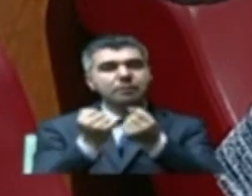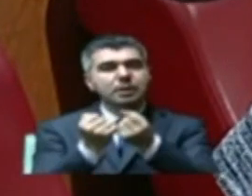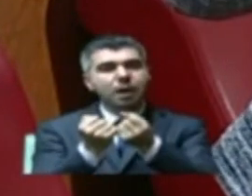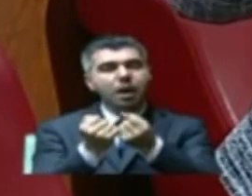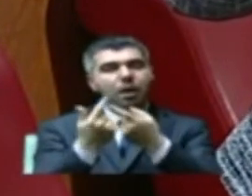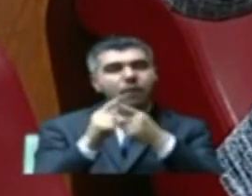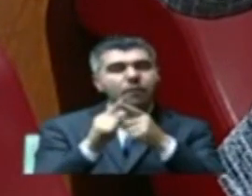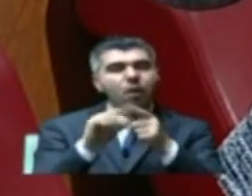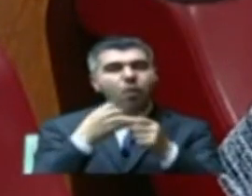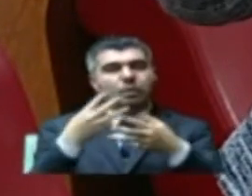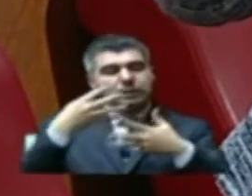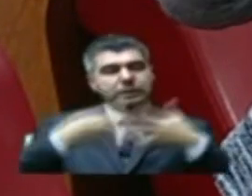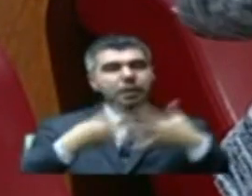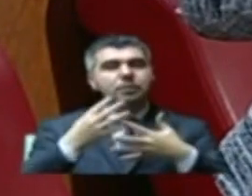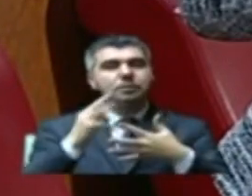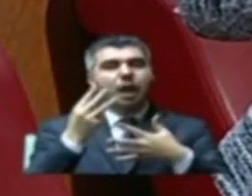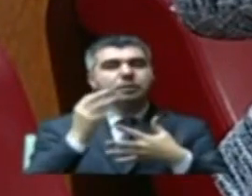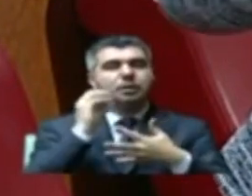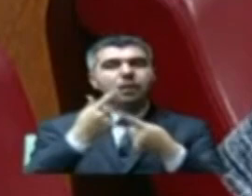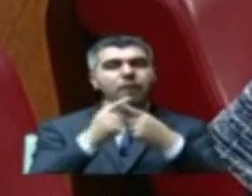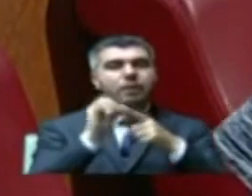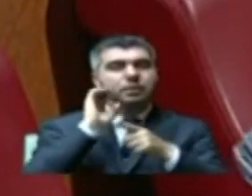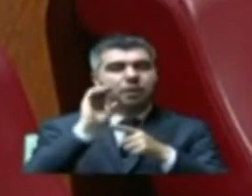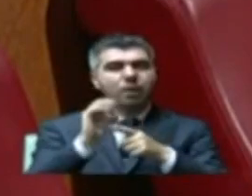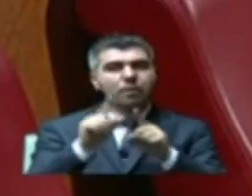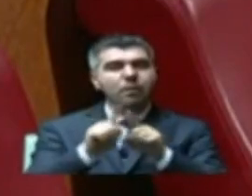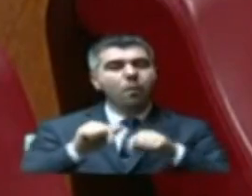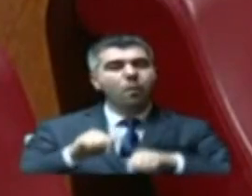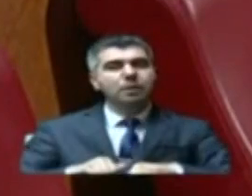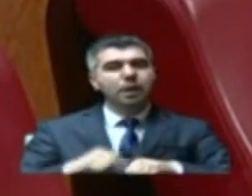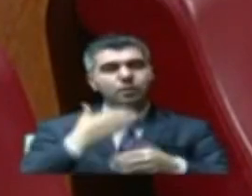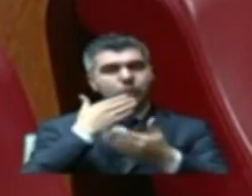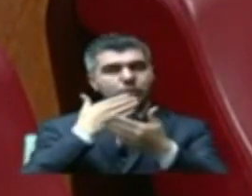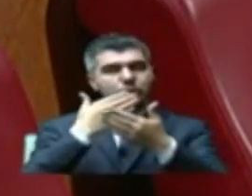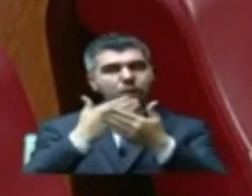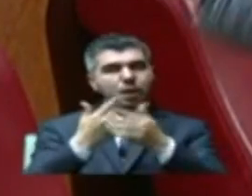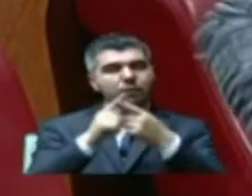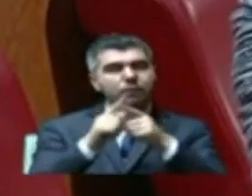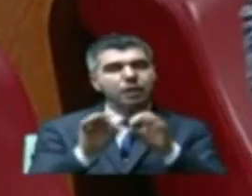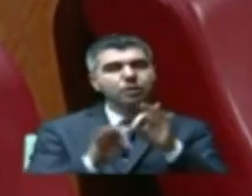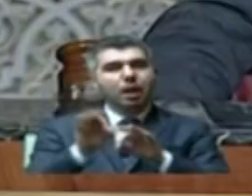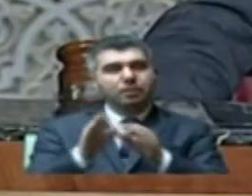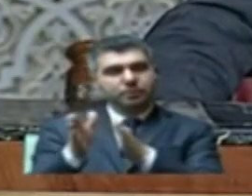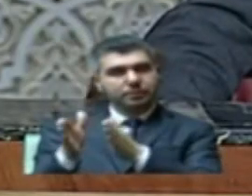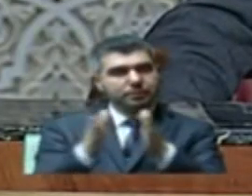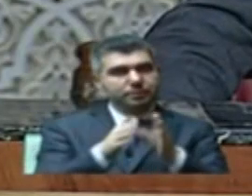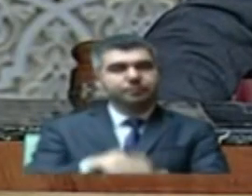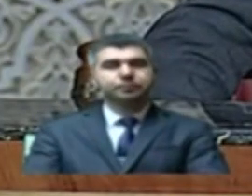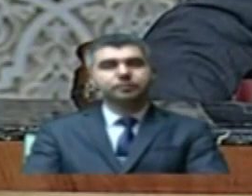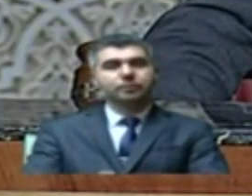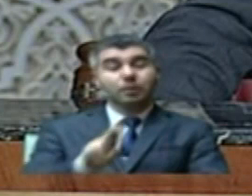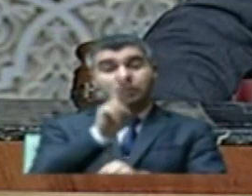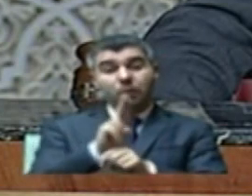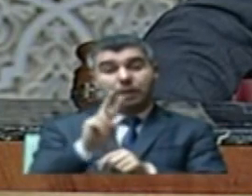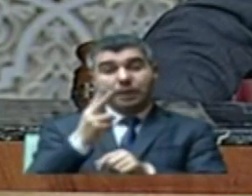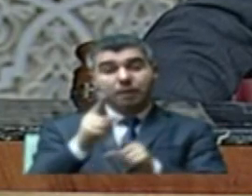فيها ثلاثه ديال المحاور الاستراتيجيه. شكرا سيده كاتبه الدوله. والمستوى الترابي فيها اجراءات والاطارات. السؤال الثاني موضوعه